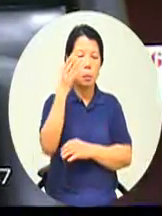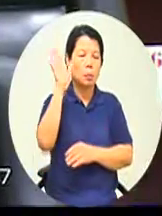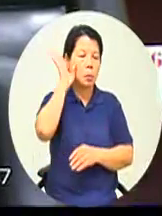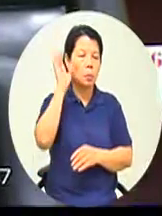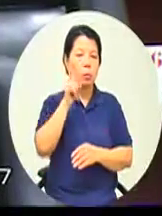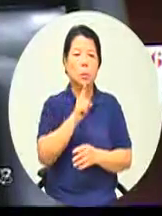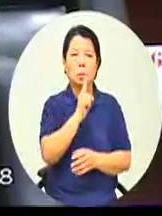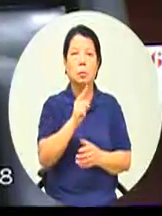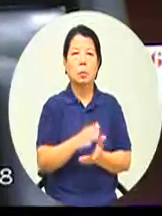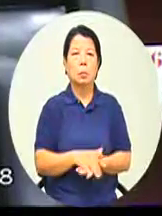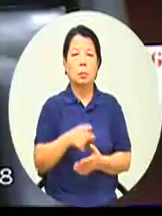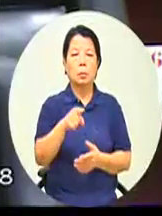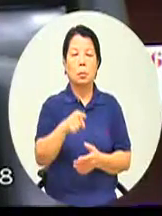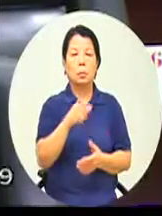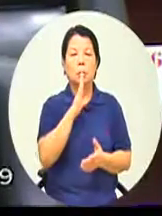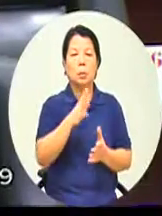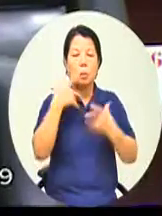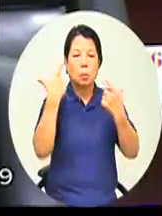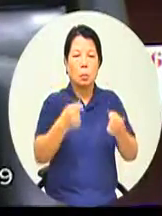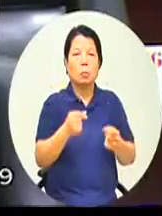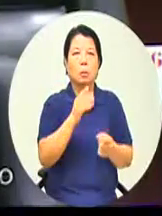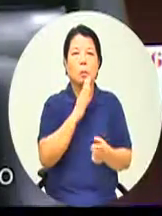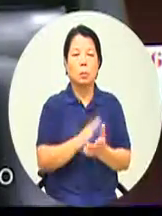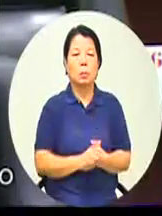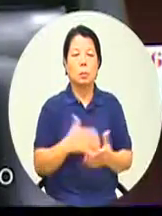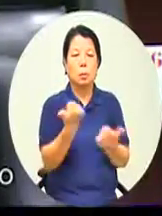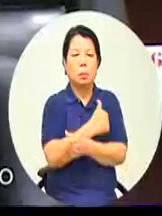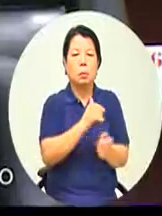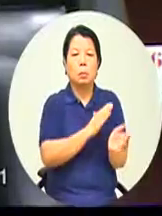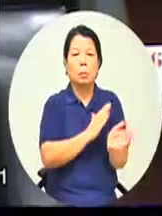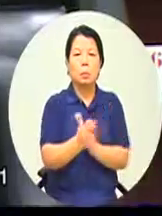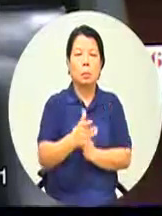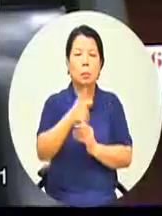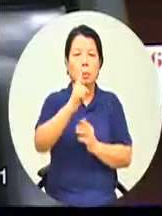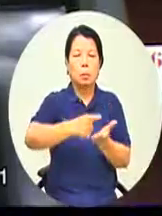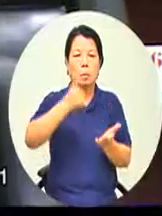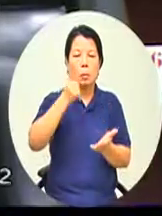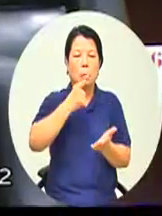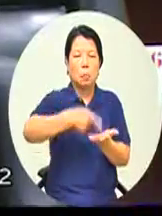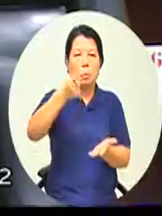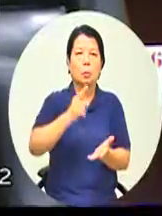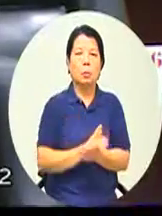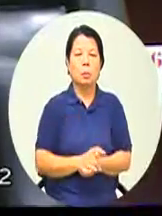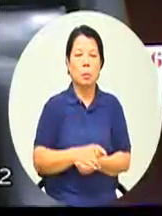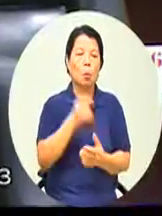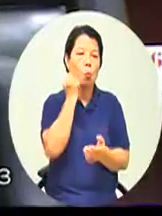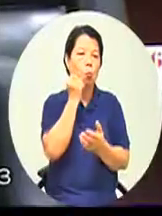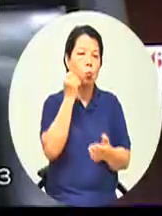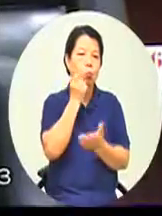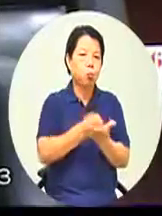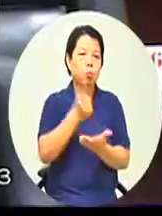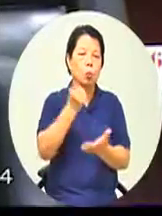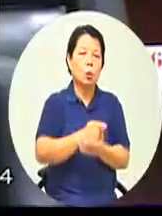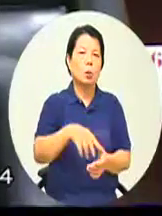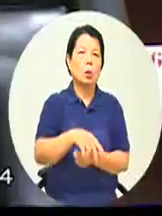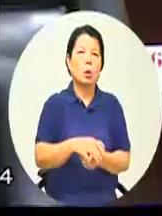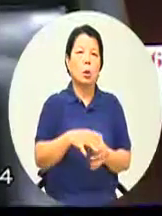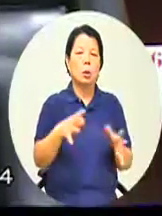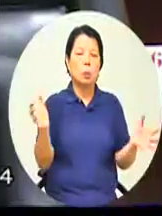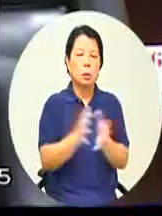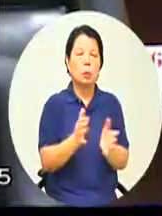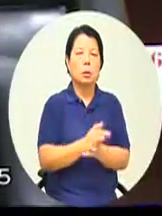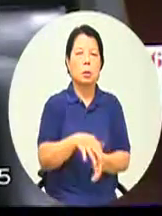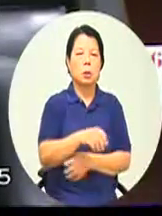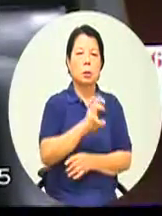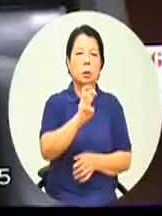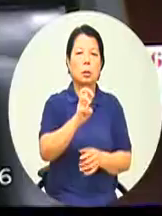就是好像他原本只有代班一次，那后来不知道好像一个月之内就5、6次，总共30几次哦。那